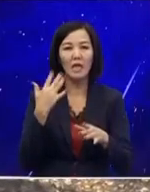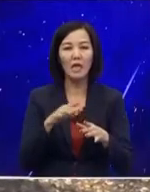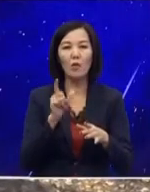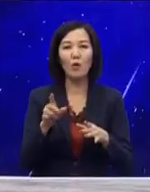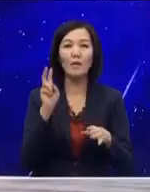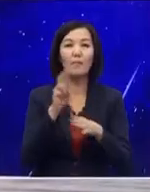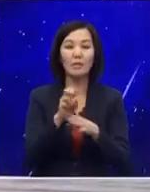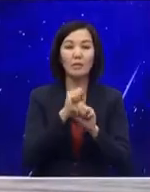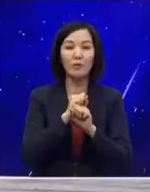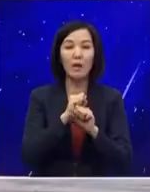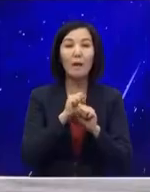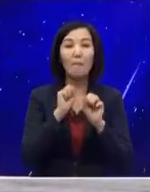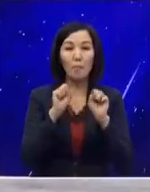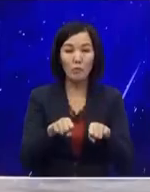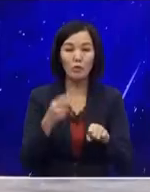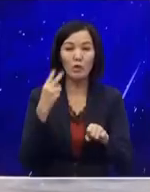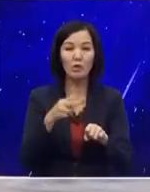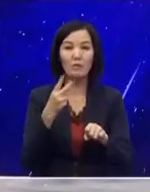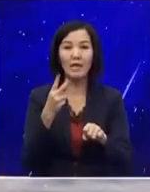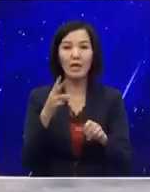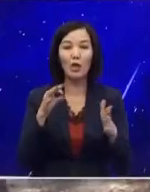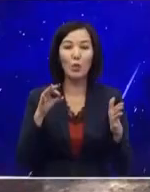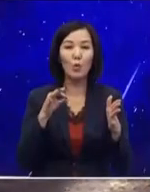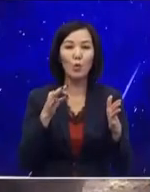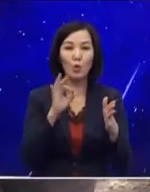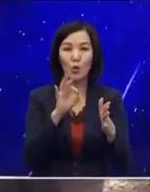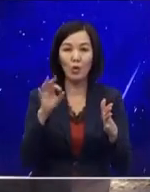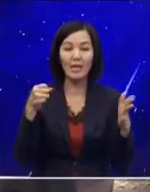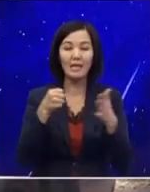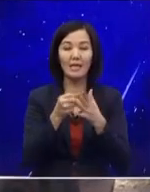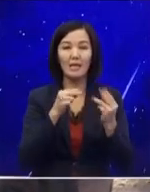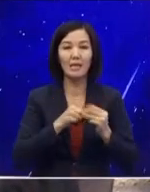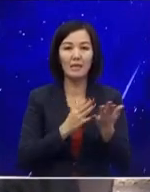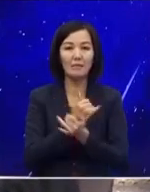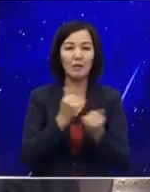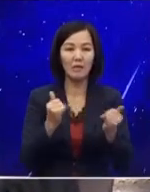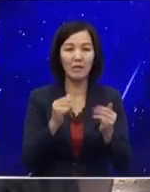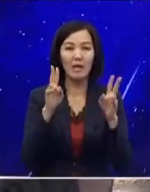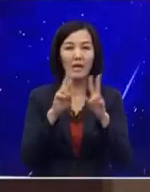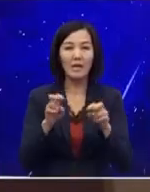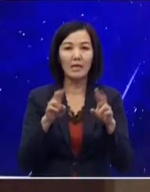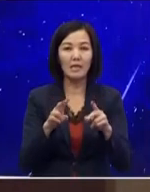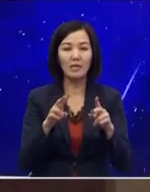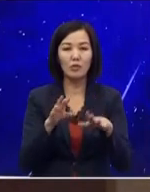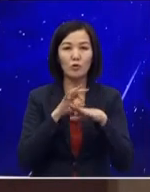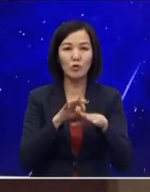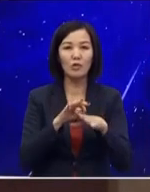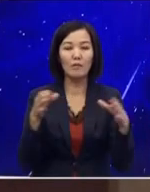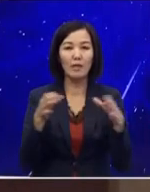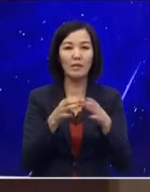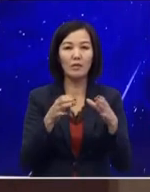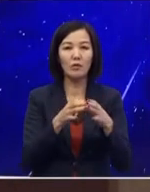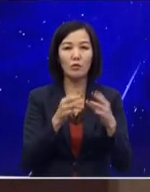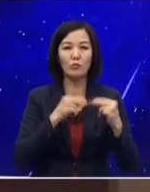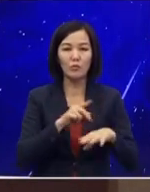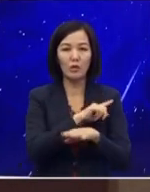тиімділігімен 22:00-ге дейін ғана қызмет етеді. Карантин режимінің сақталуын бақылау үшін рейдтік тексерулер жүргізіліп, мониторингтік